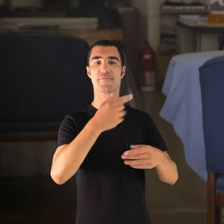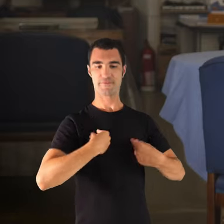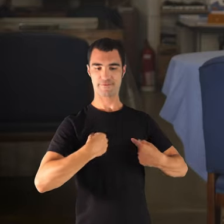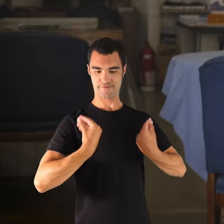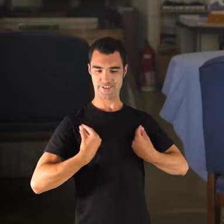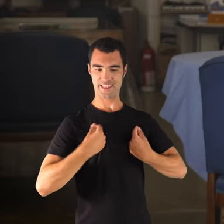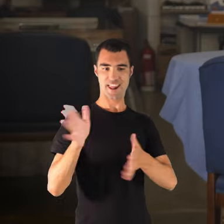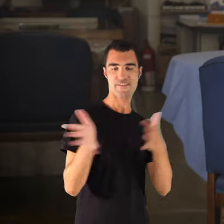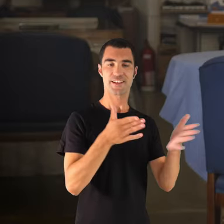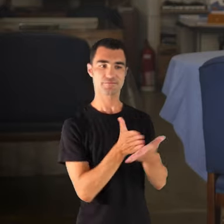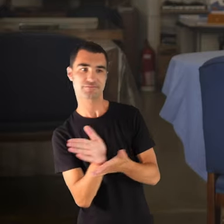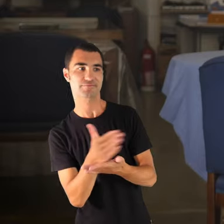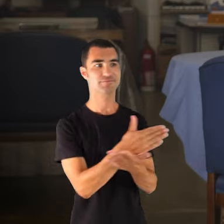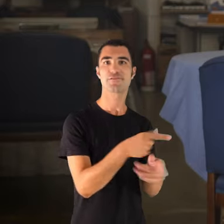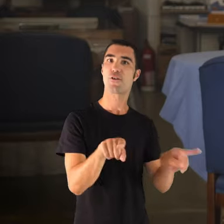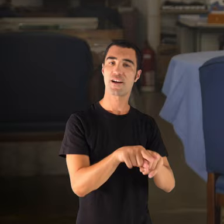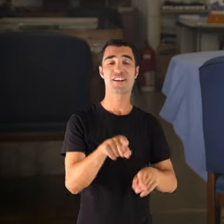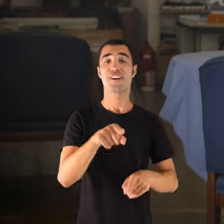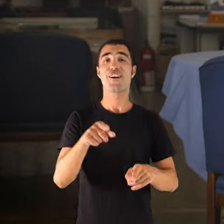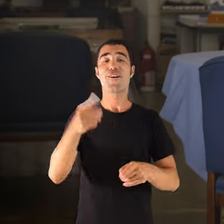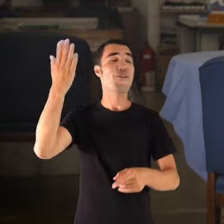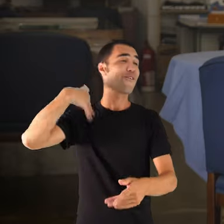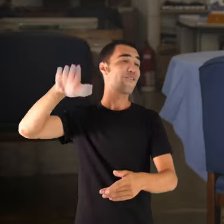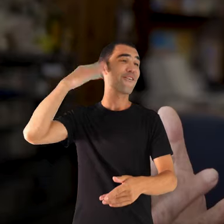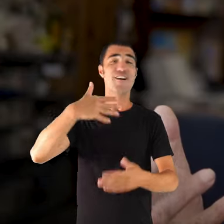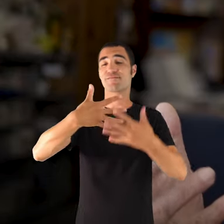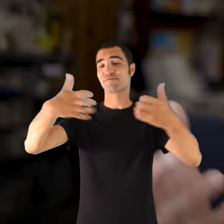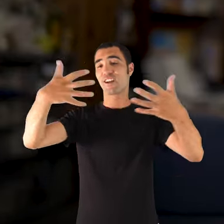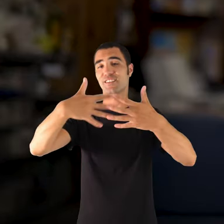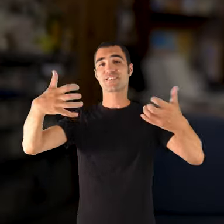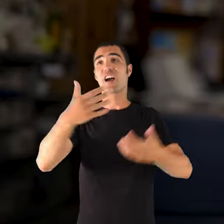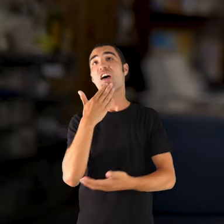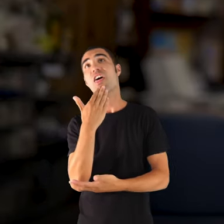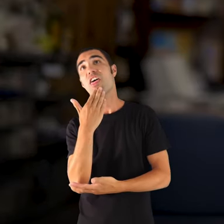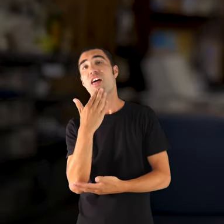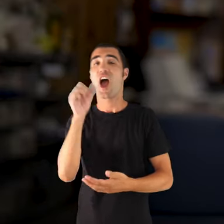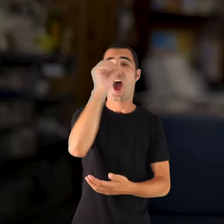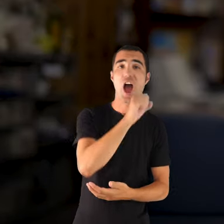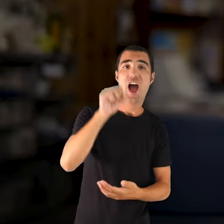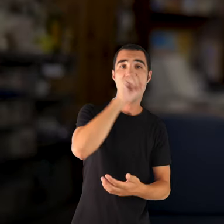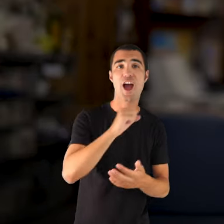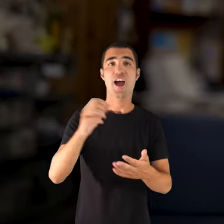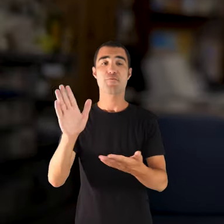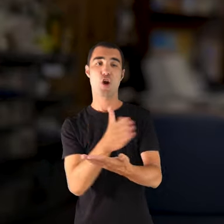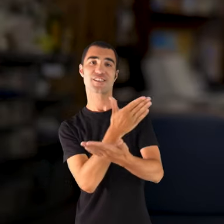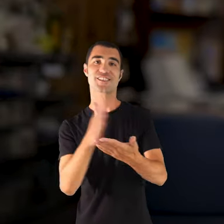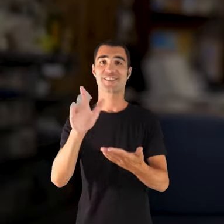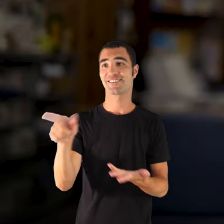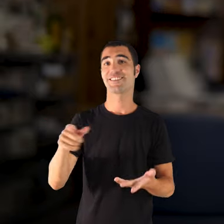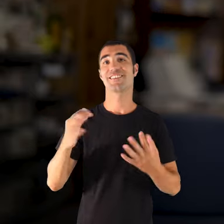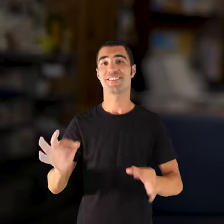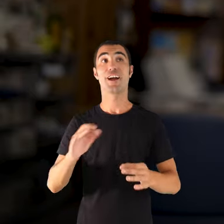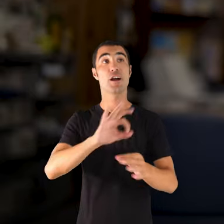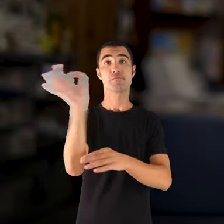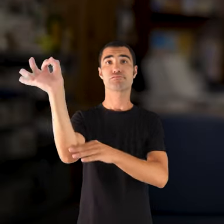feien poesies i feien gloses. Tenien una altra manera de divertir-se. És molt normal, com veien que arribava a l'hora baixa